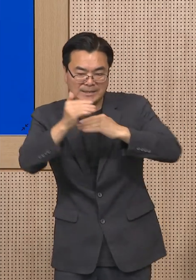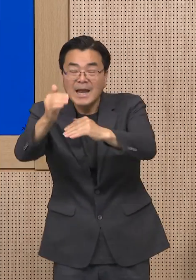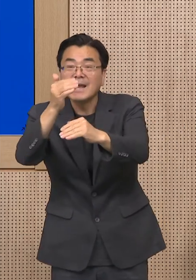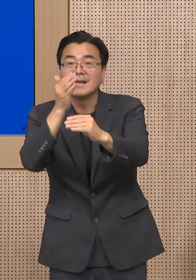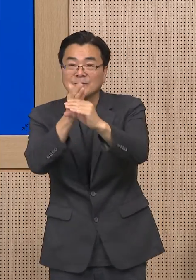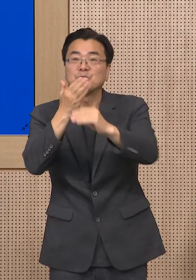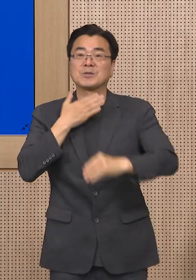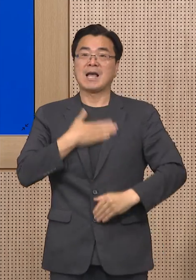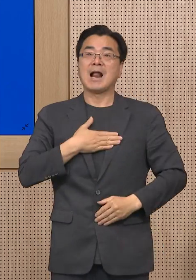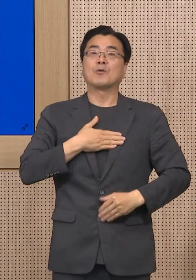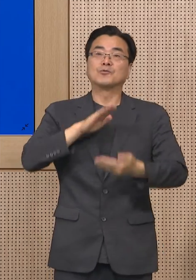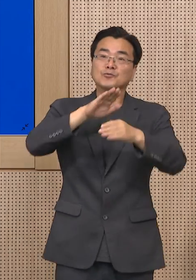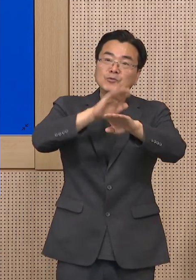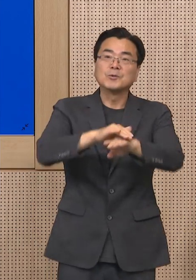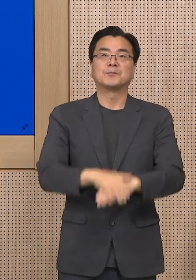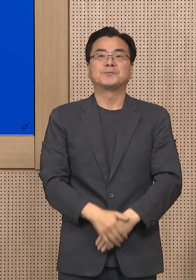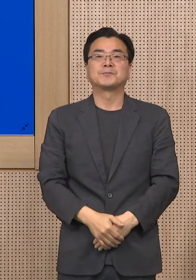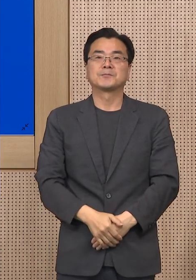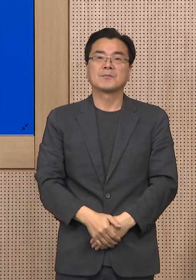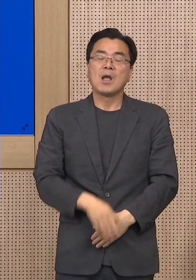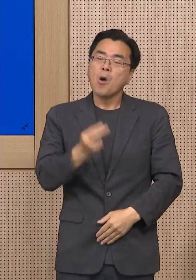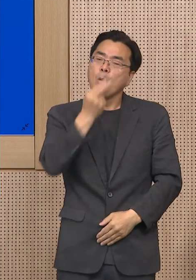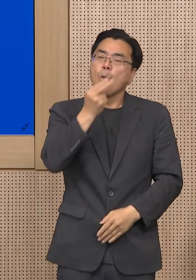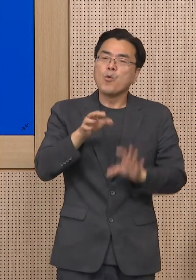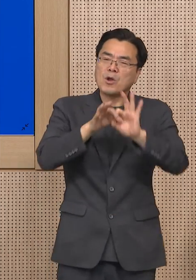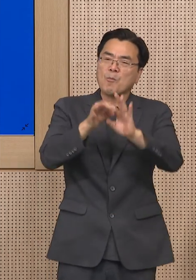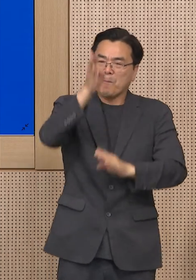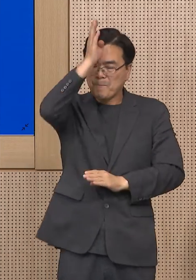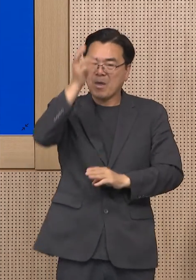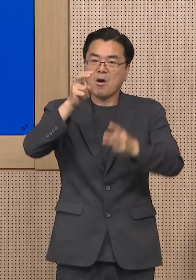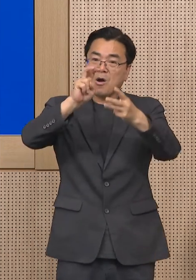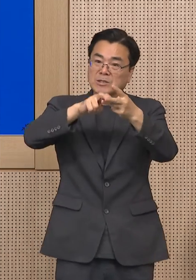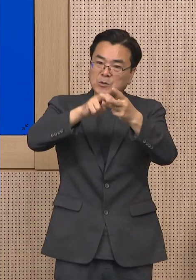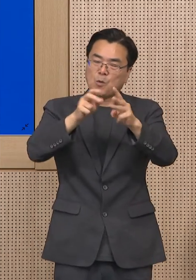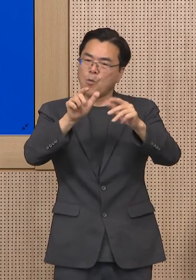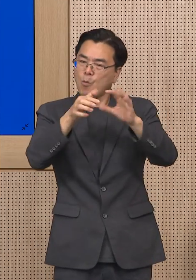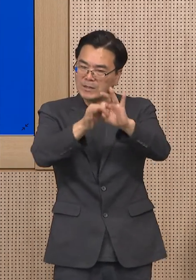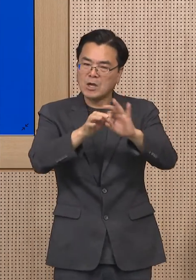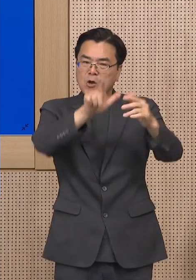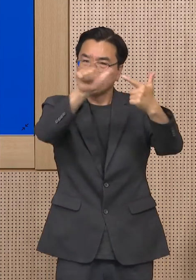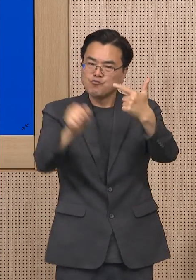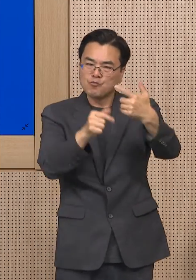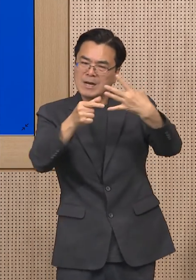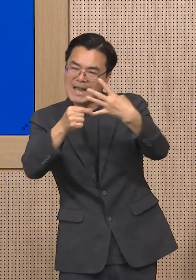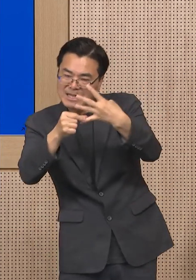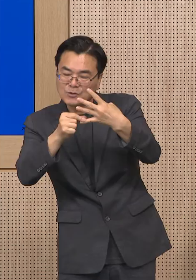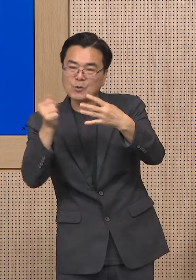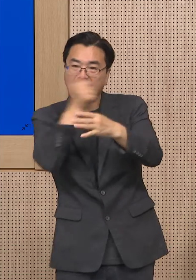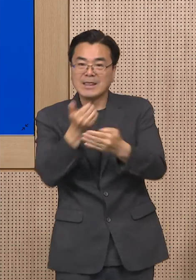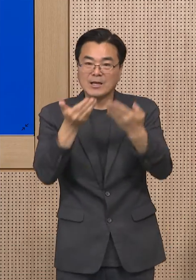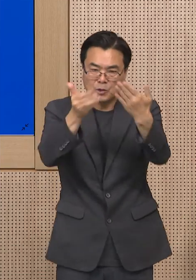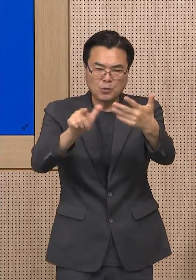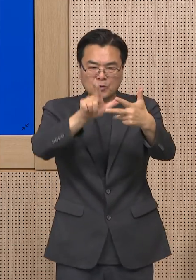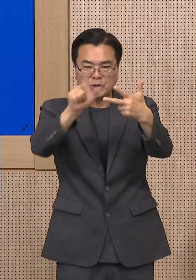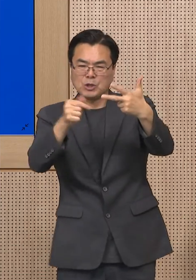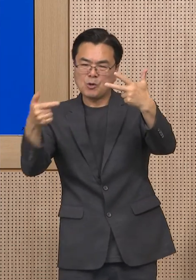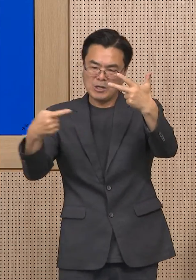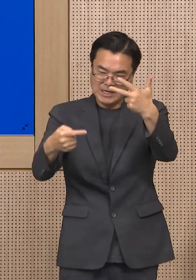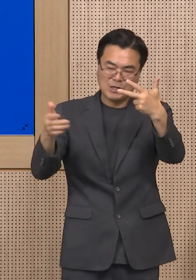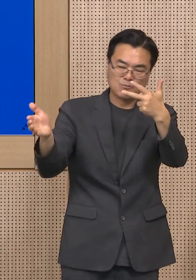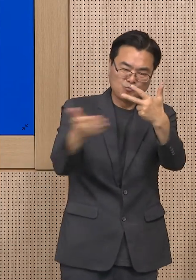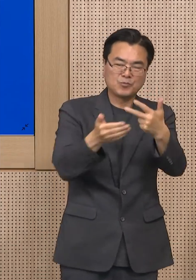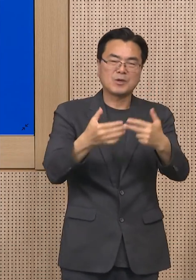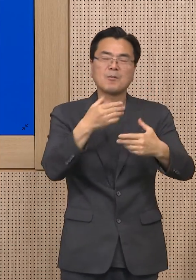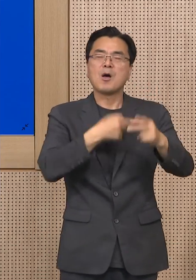진료센터 및 입원 진료체계 개편 사항은 6월 넷째 주부터 안내 예정이며 7월 1일부터 도민 여러분께 보다 편리하게